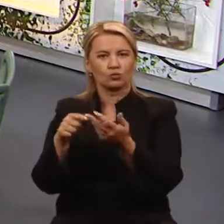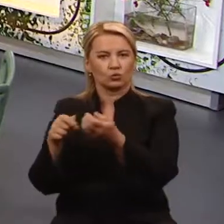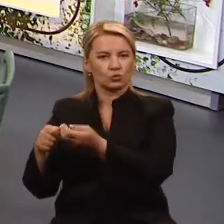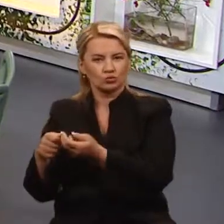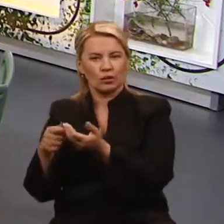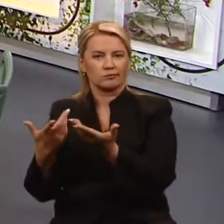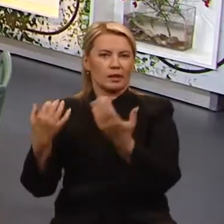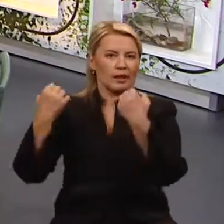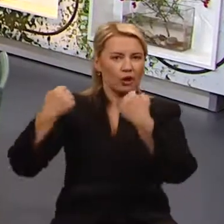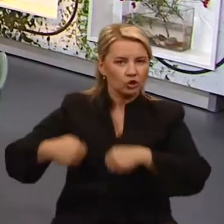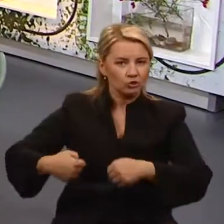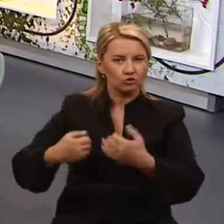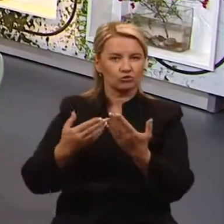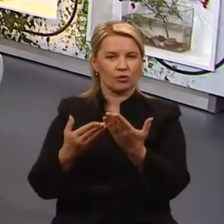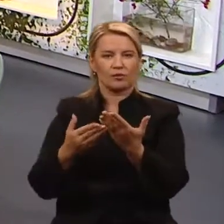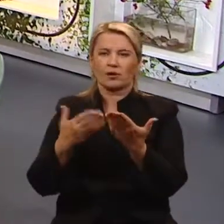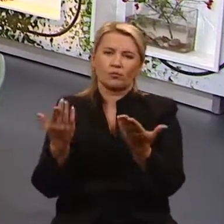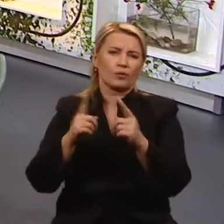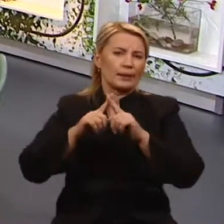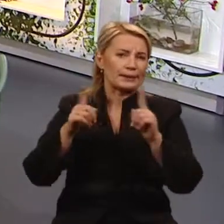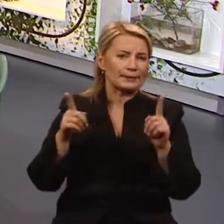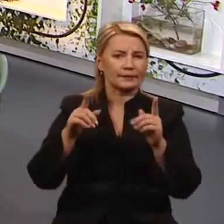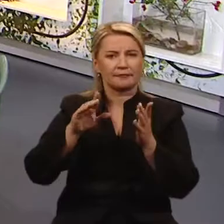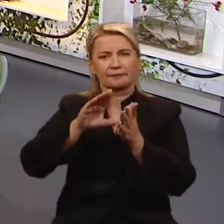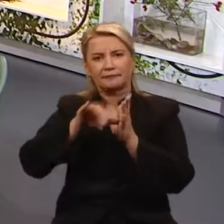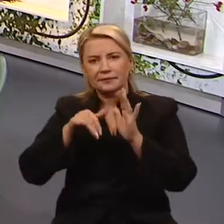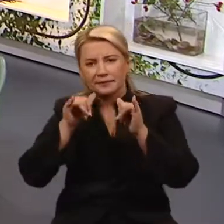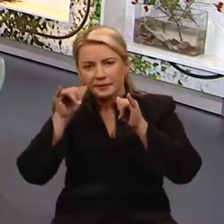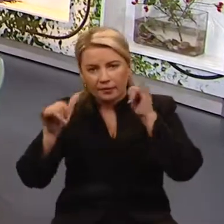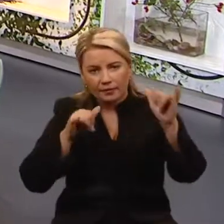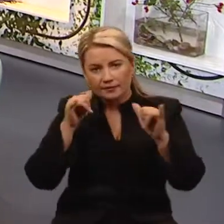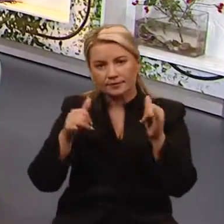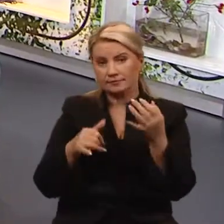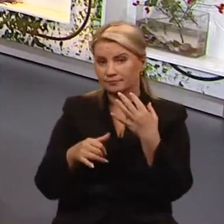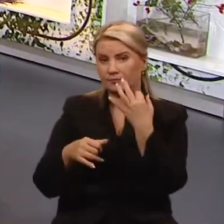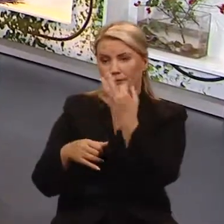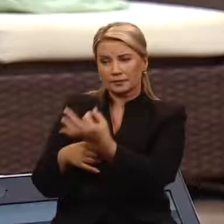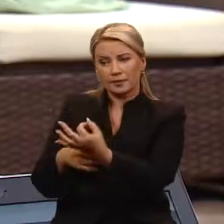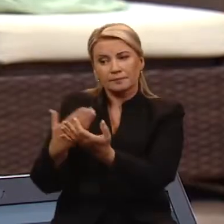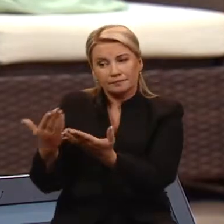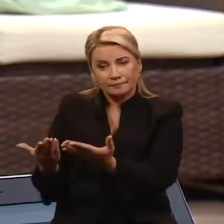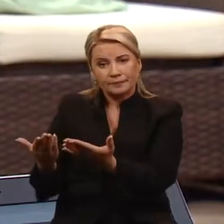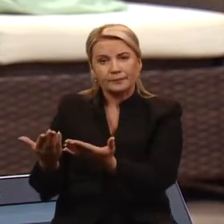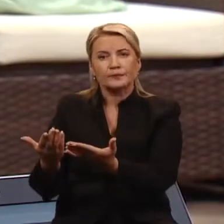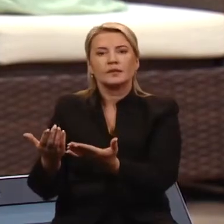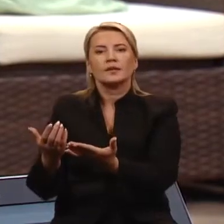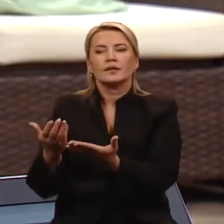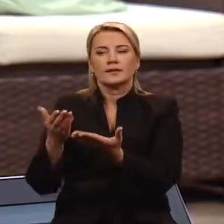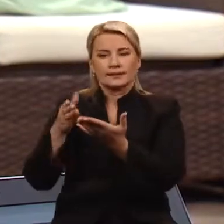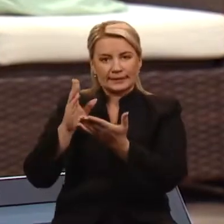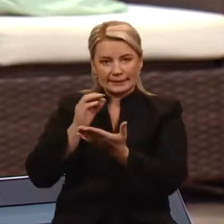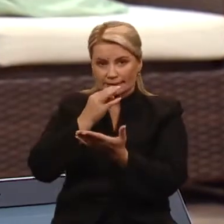lyžák či výlet nebo nějaká kulturní akce. Na lecos z toho, kdyby to